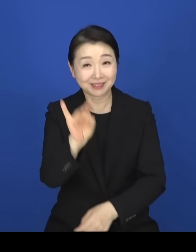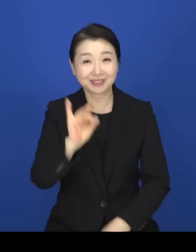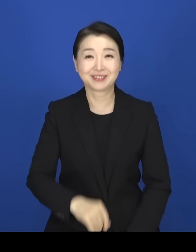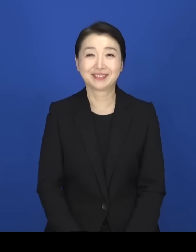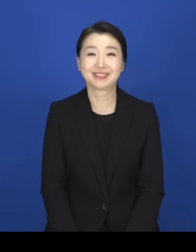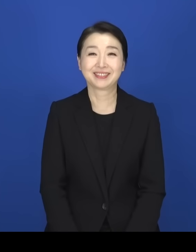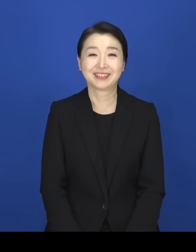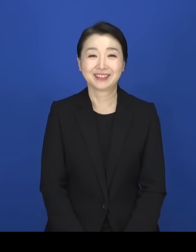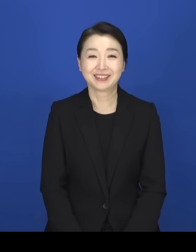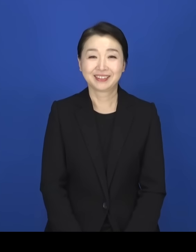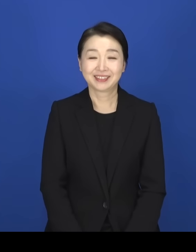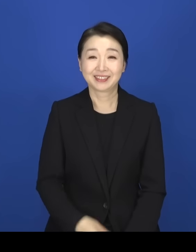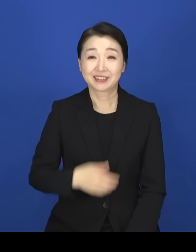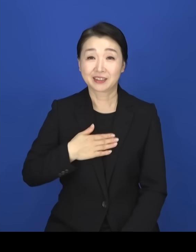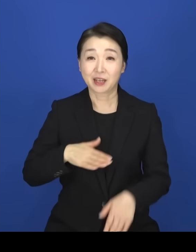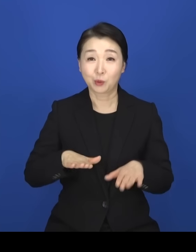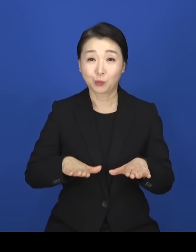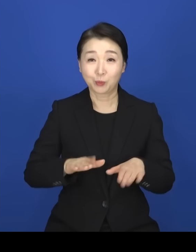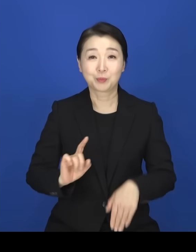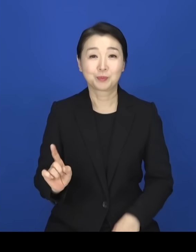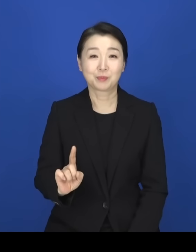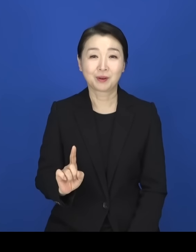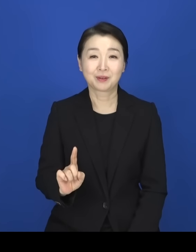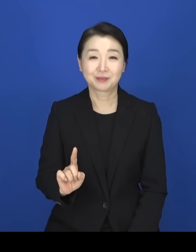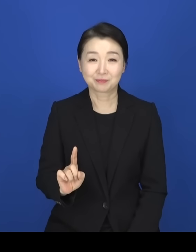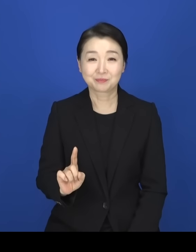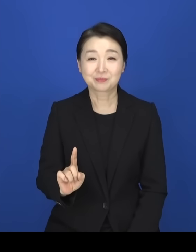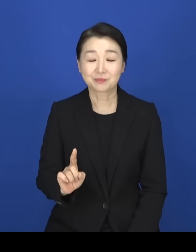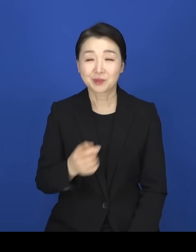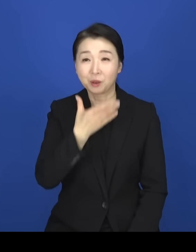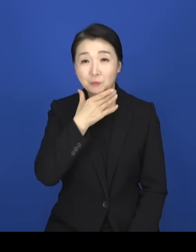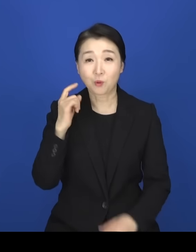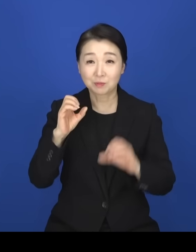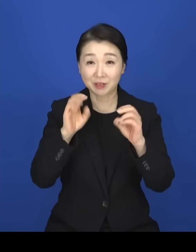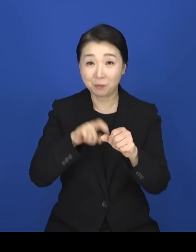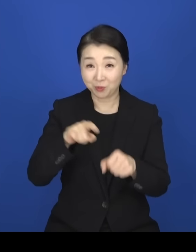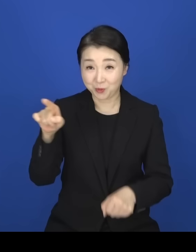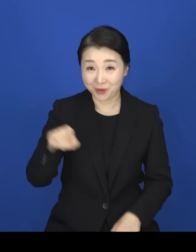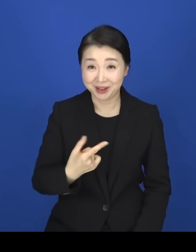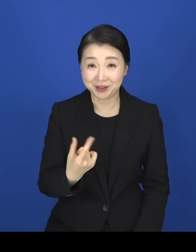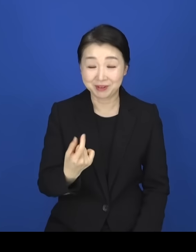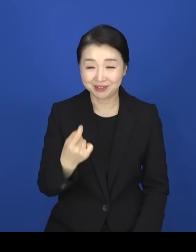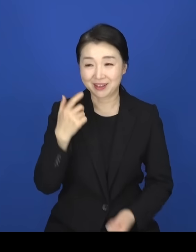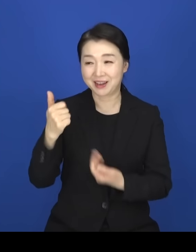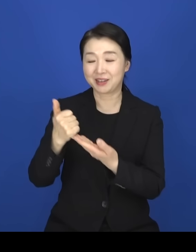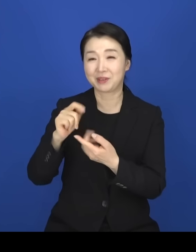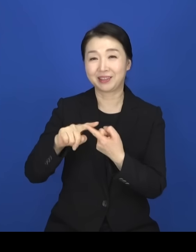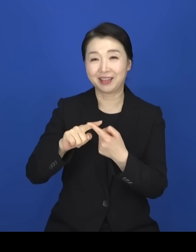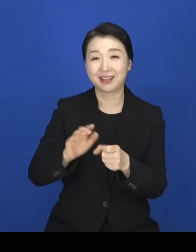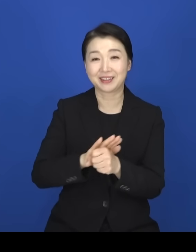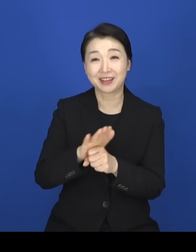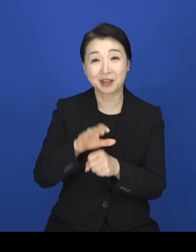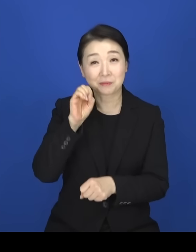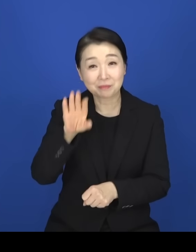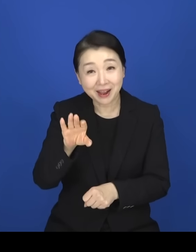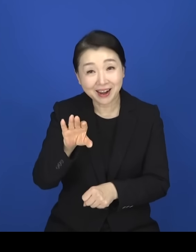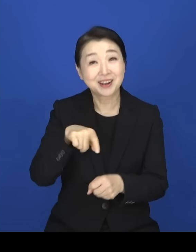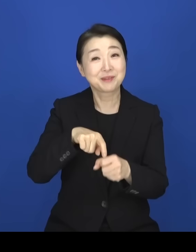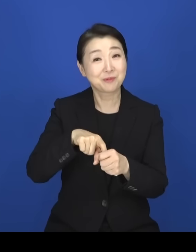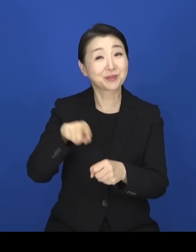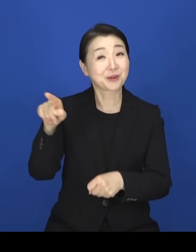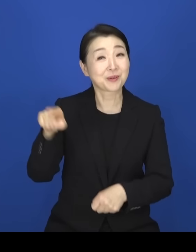저는 사실 오늘 물론 복음을 전하러 온 거긴 하지만 네네. 하나님에 대한 저의 사랑을 말씀드리러 온 거긴 하지만은